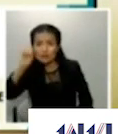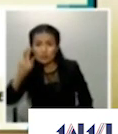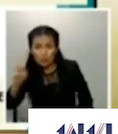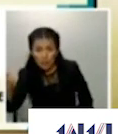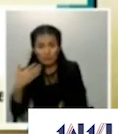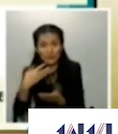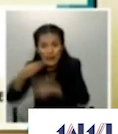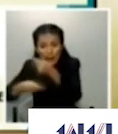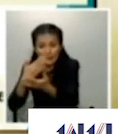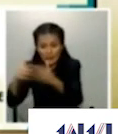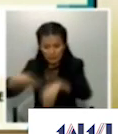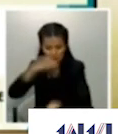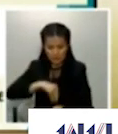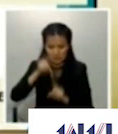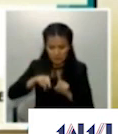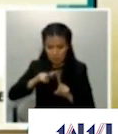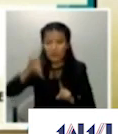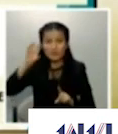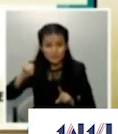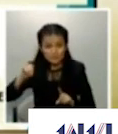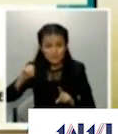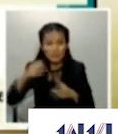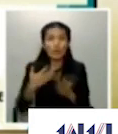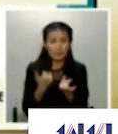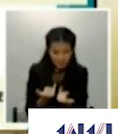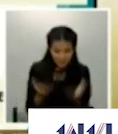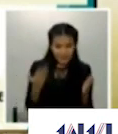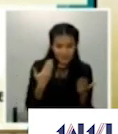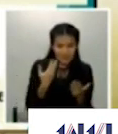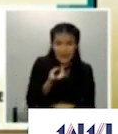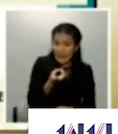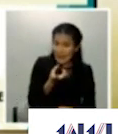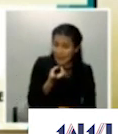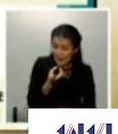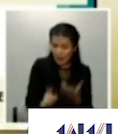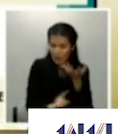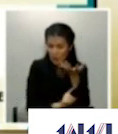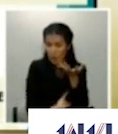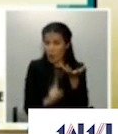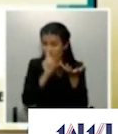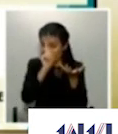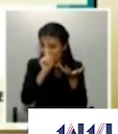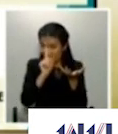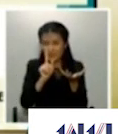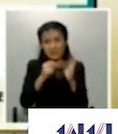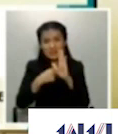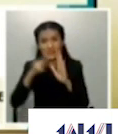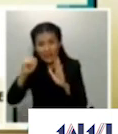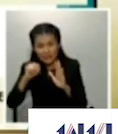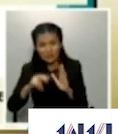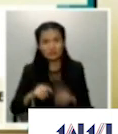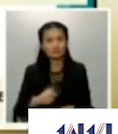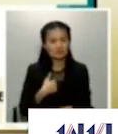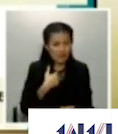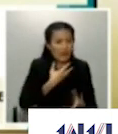ได้ 1,250 บาทถ้ารวมแล้วจะเห็นว่าข้าวเกวียนหนึ่งเกษตรกรสามารถปลูกผลิตแปร